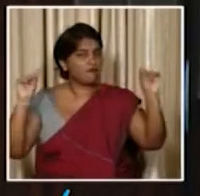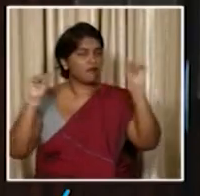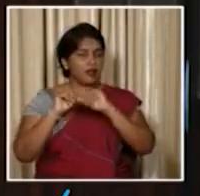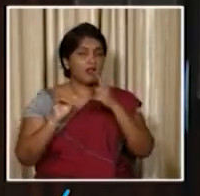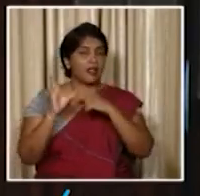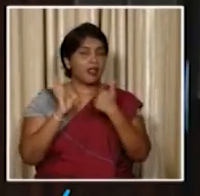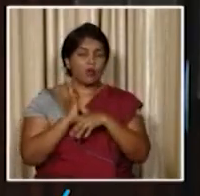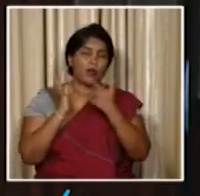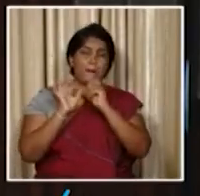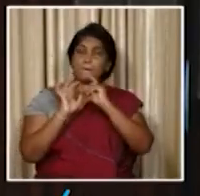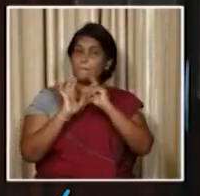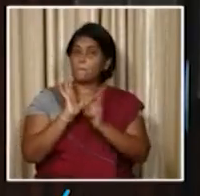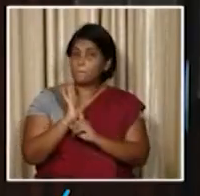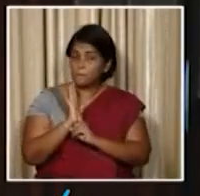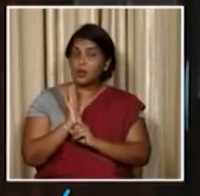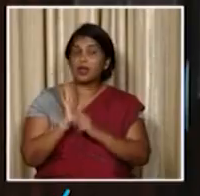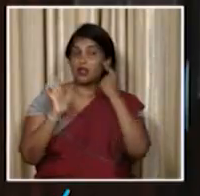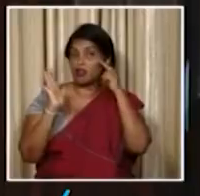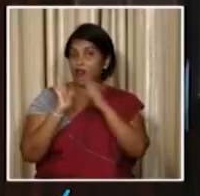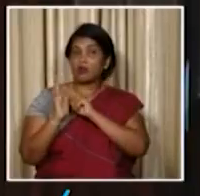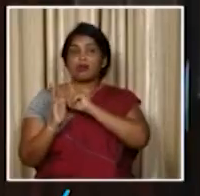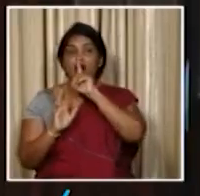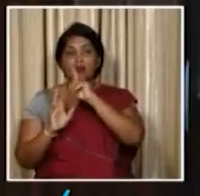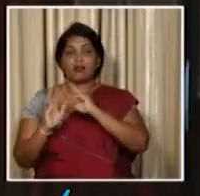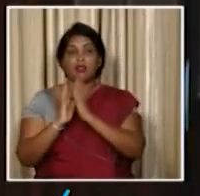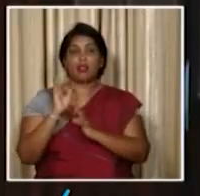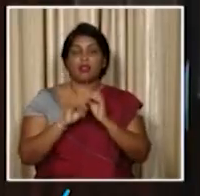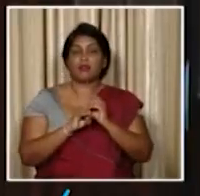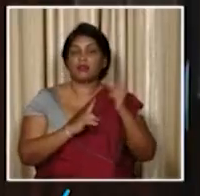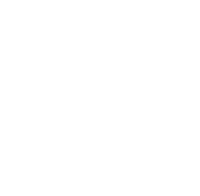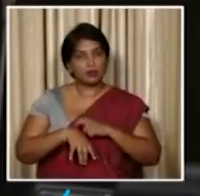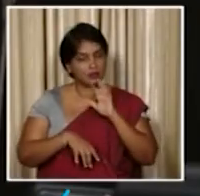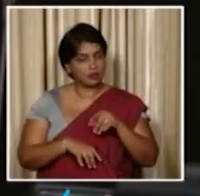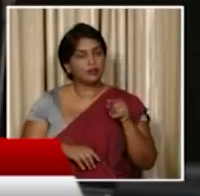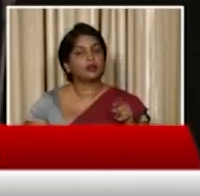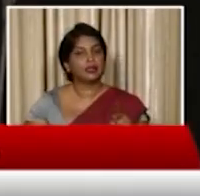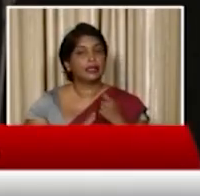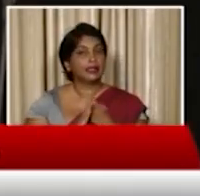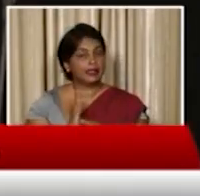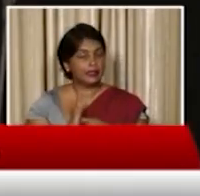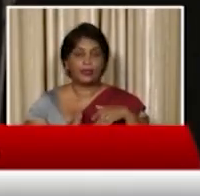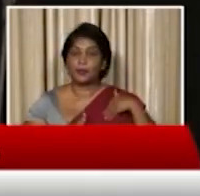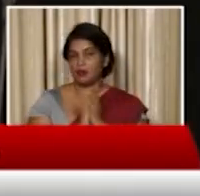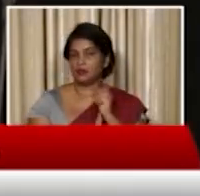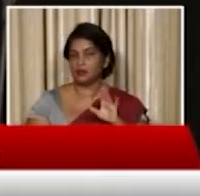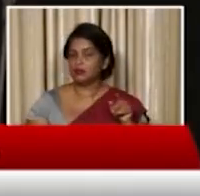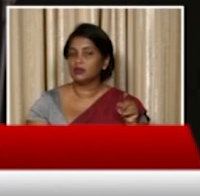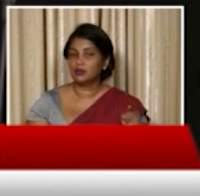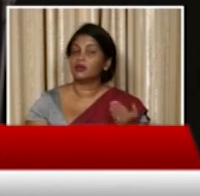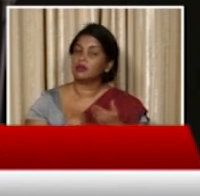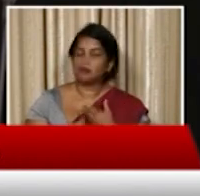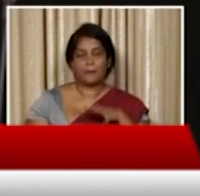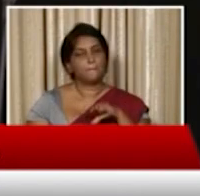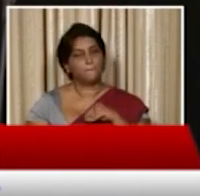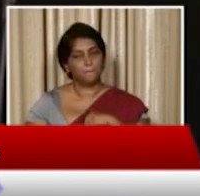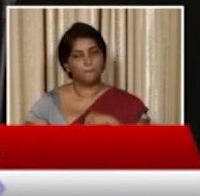පනතක බිල්ලෙහෙකට ශ්‍රේෂ්ඨාධිකරණයට යෝජනා කරන්න ඇමතිතුමා මෙහාට යෝජනා කරන්නේ නැතුව නීතිපතිවරයාට අයිතියක් තියෙනවා අපි